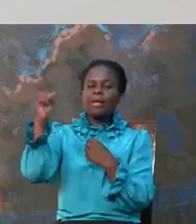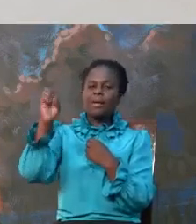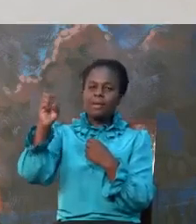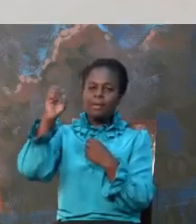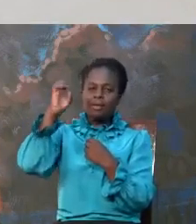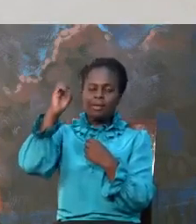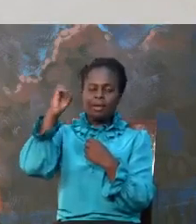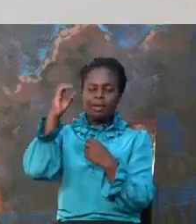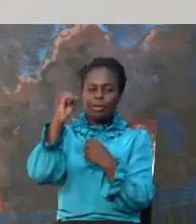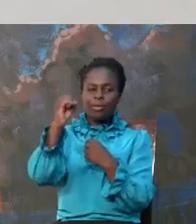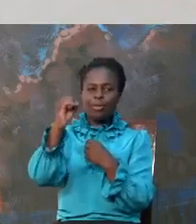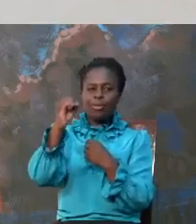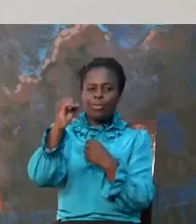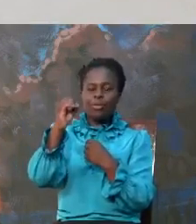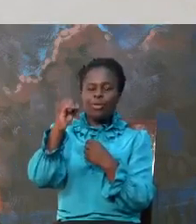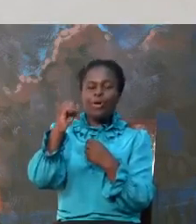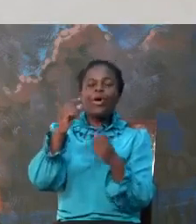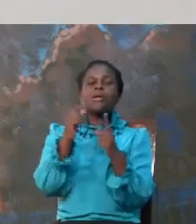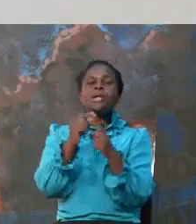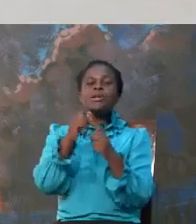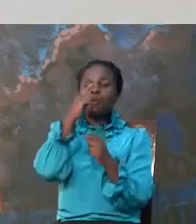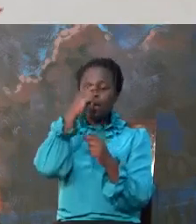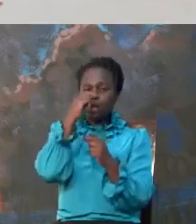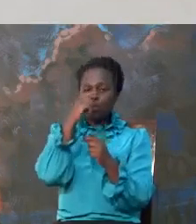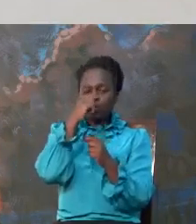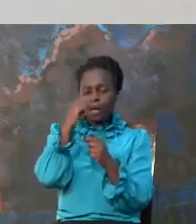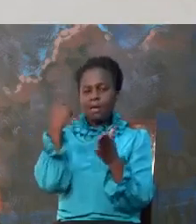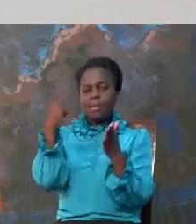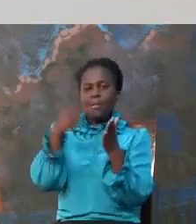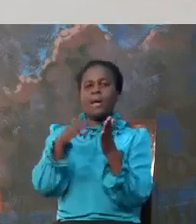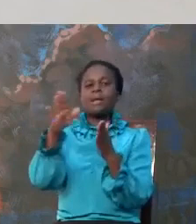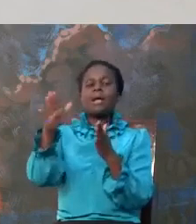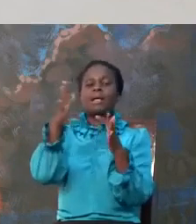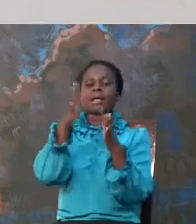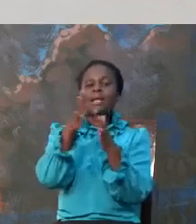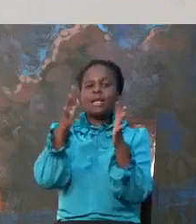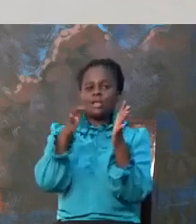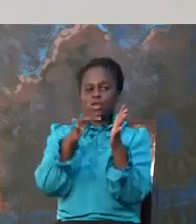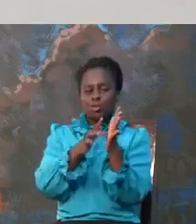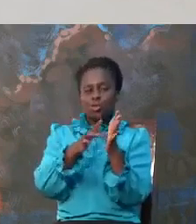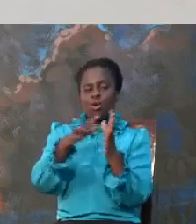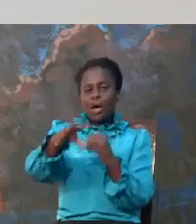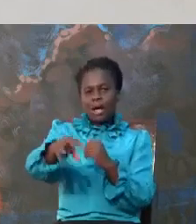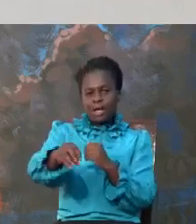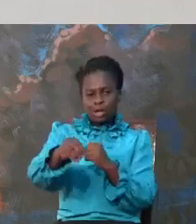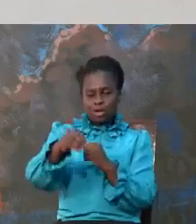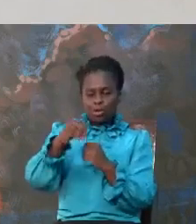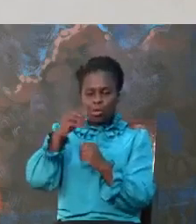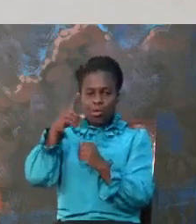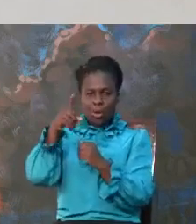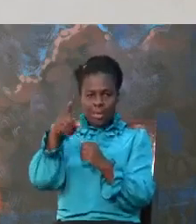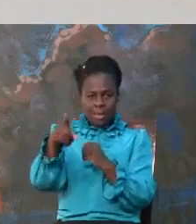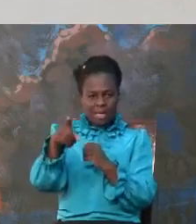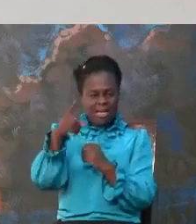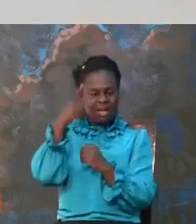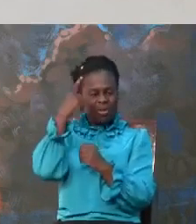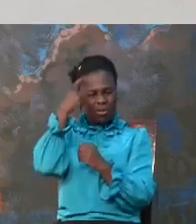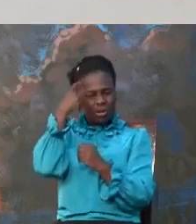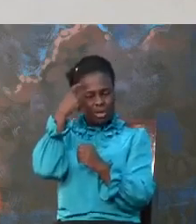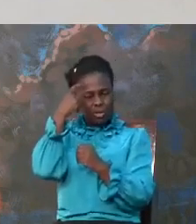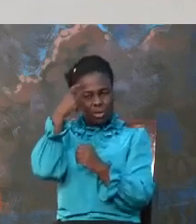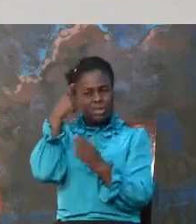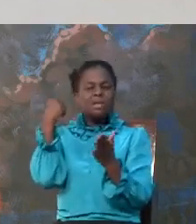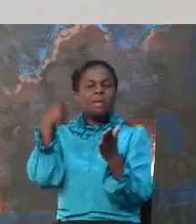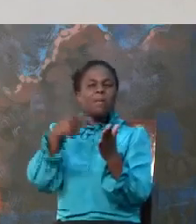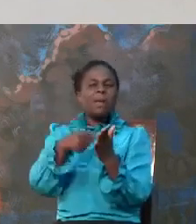au supatheo, neno la Kiunani lina maana ya Yesu anachukua kile unachohisi. Maana